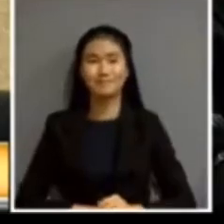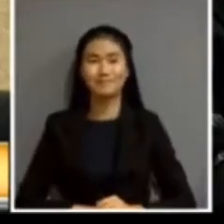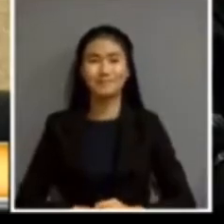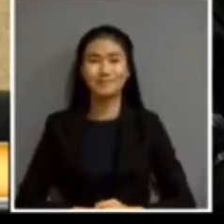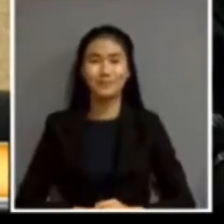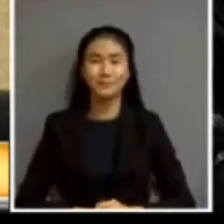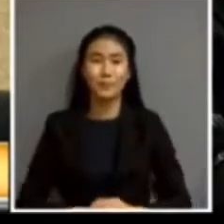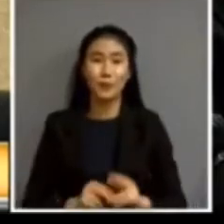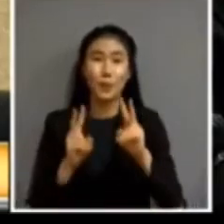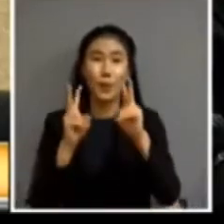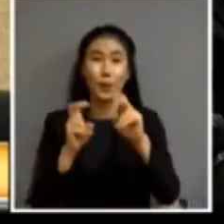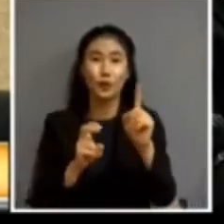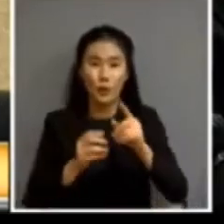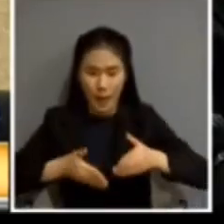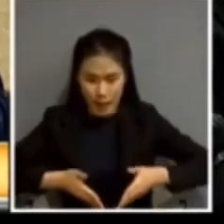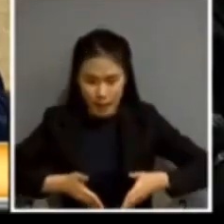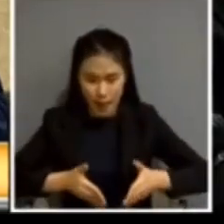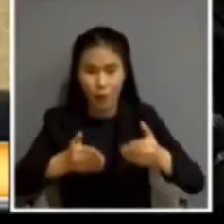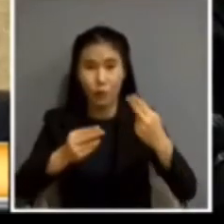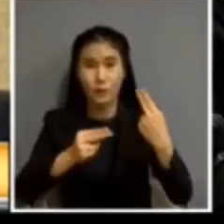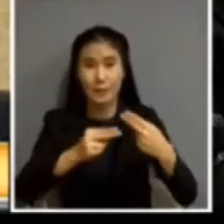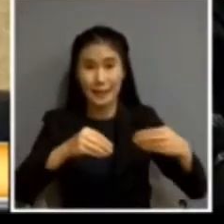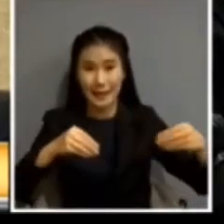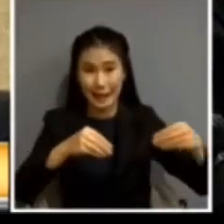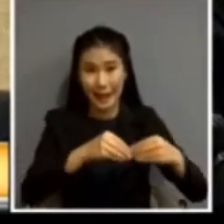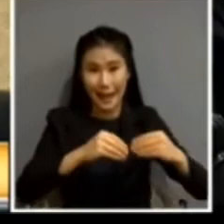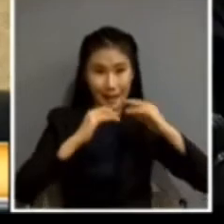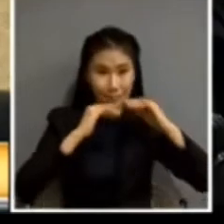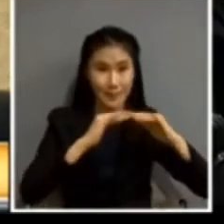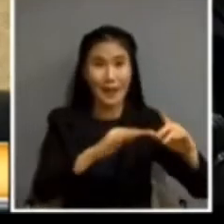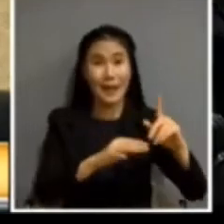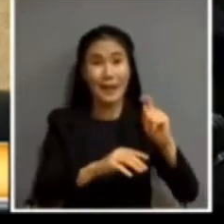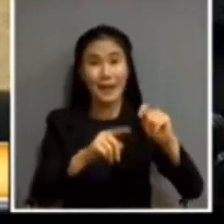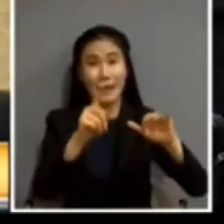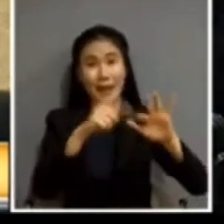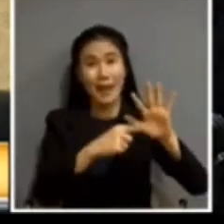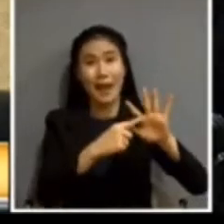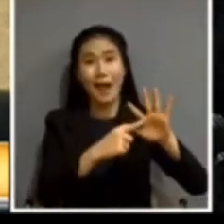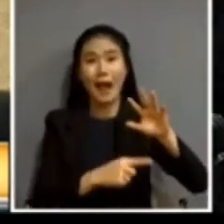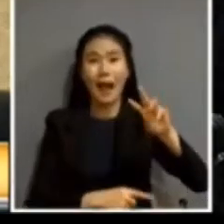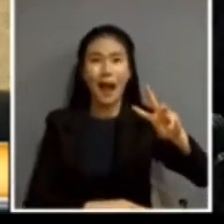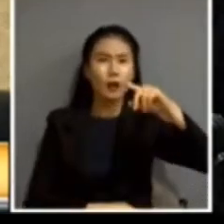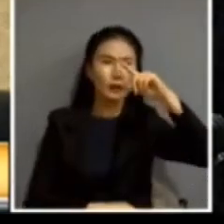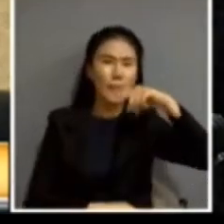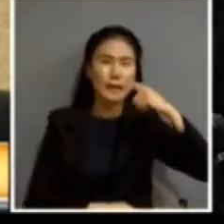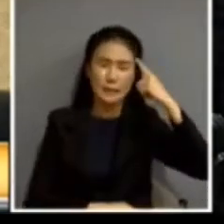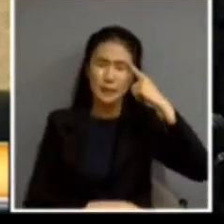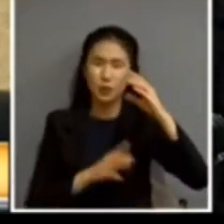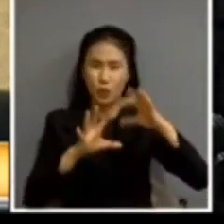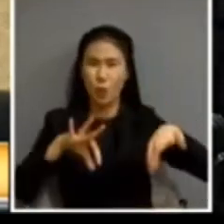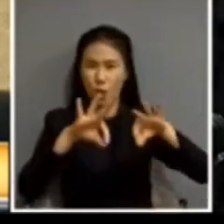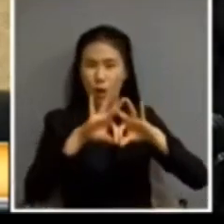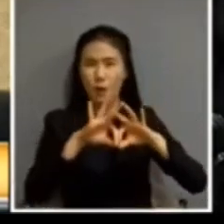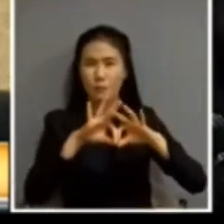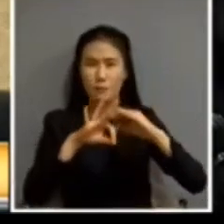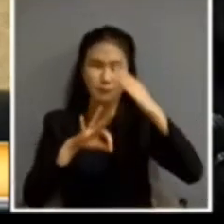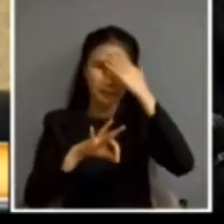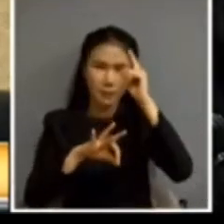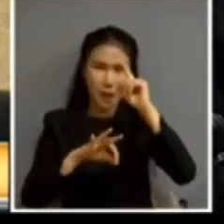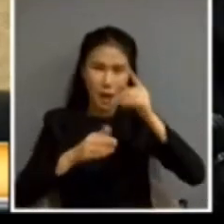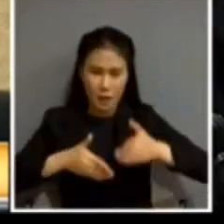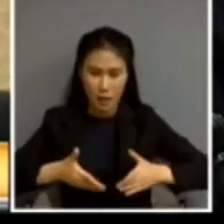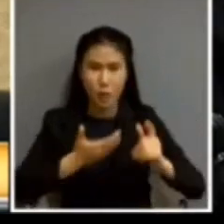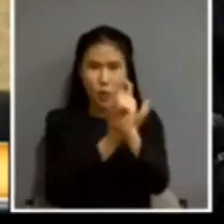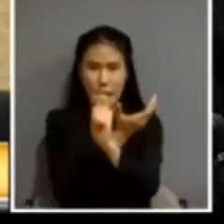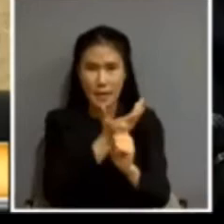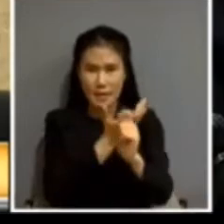กระทู้เรื่องถนนเลียบชายฝั่งทะเลอ่าวไทยผมคิดว่าเรื่องนี้เนี่ยเป็นความจำเป็นเพราะว่าถนนเอเชียซึ่งเป็นถนน